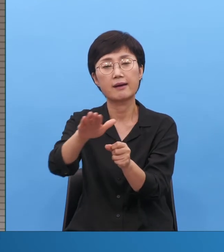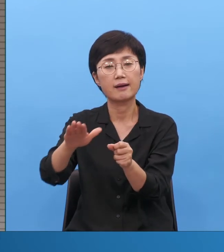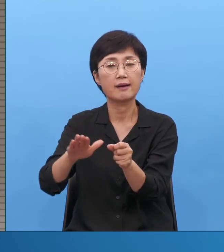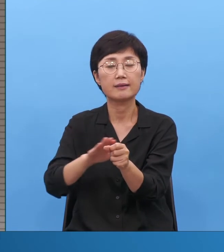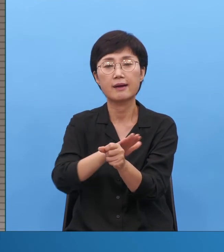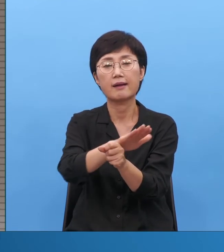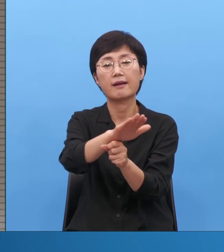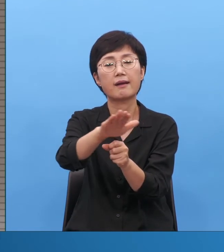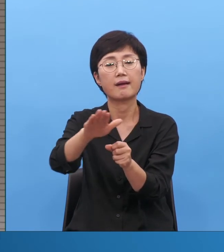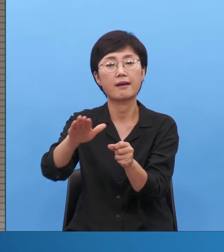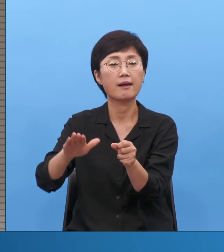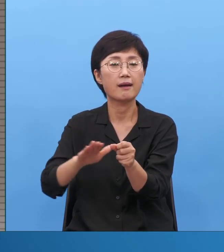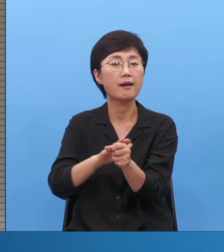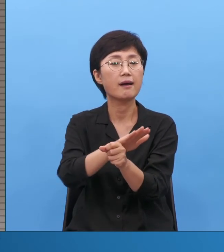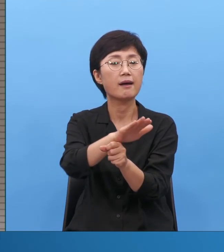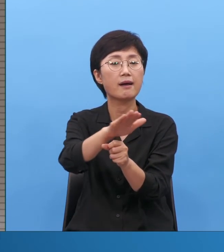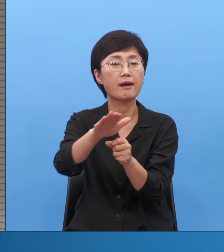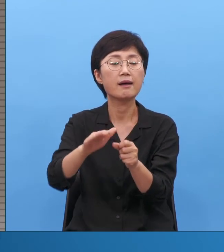사랑